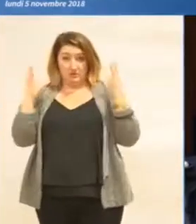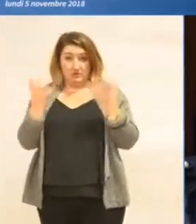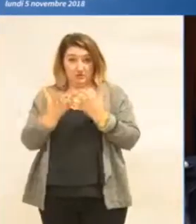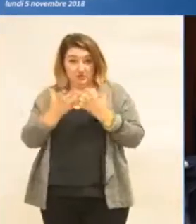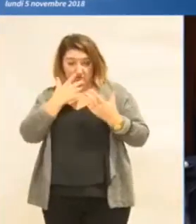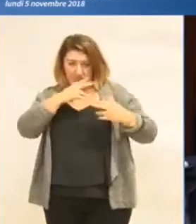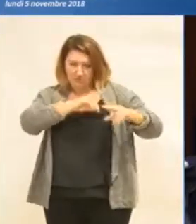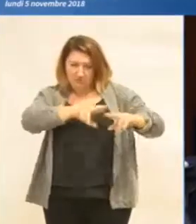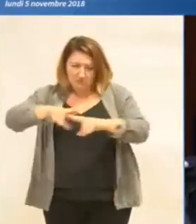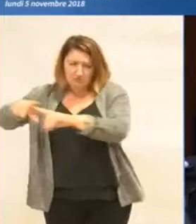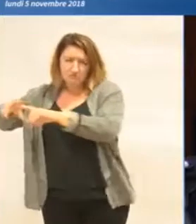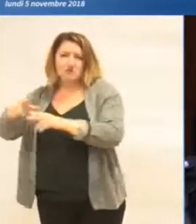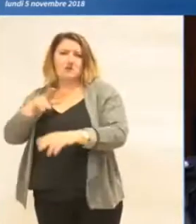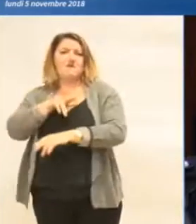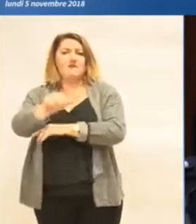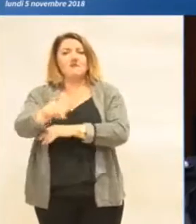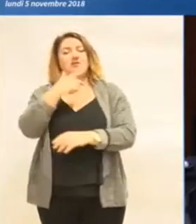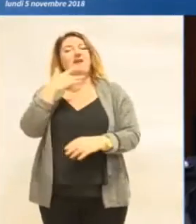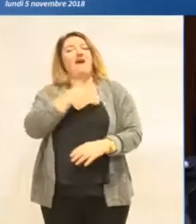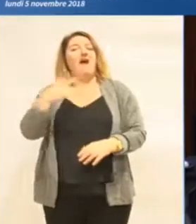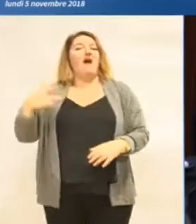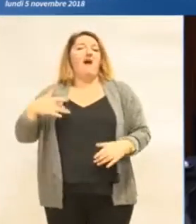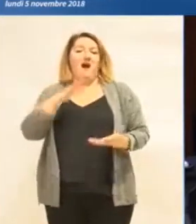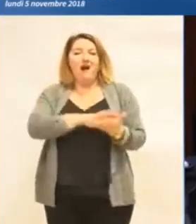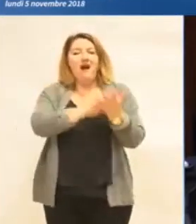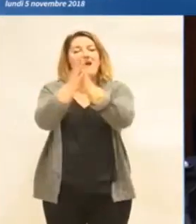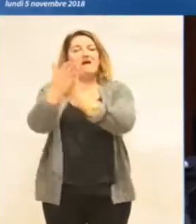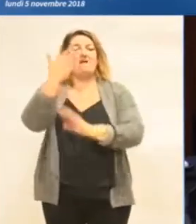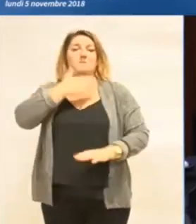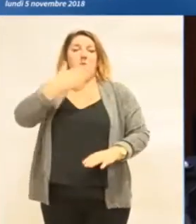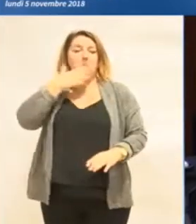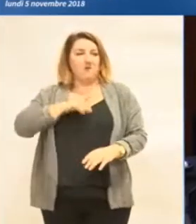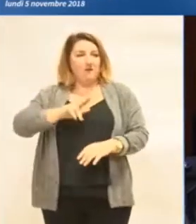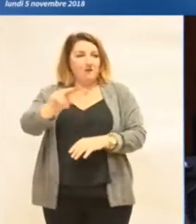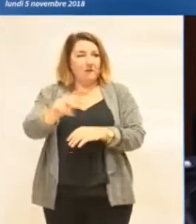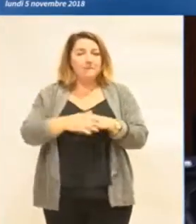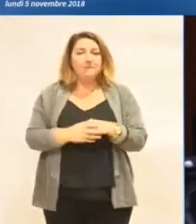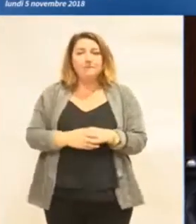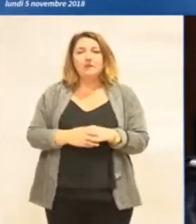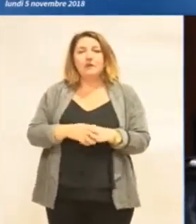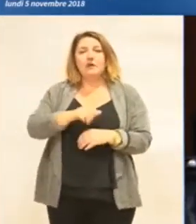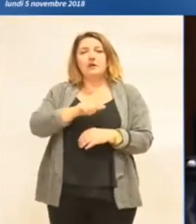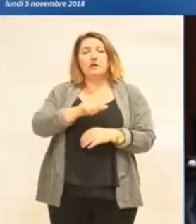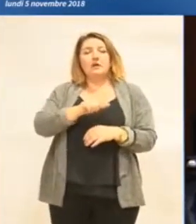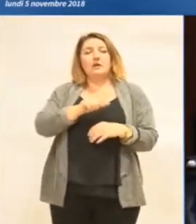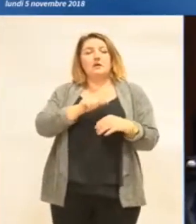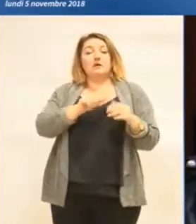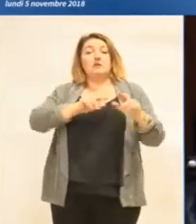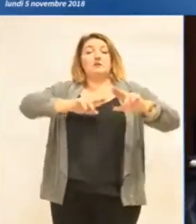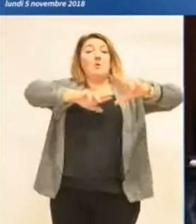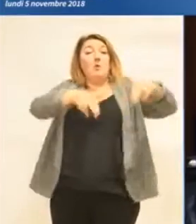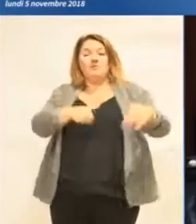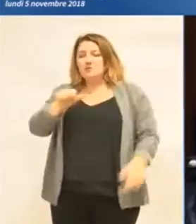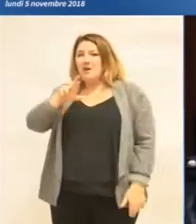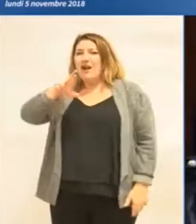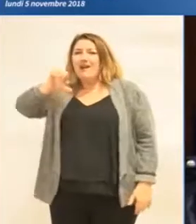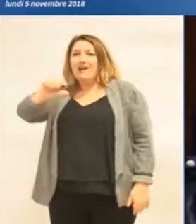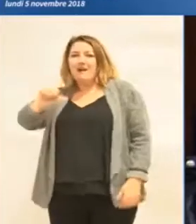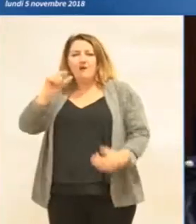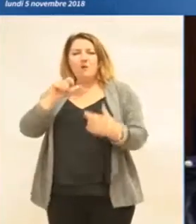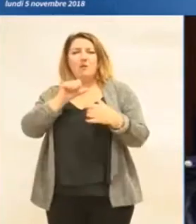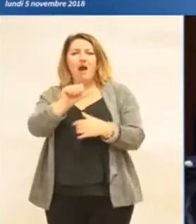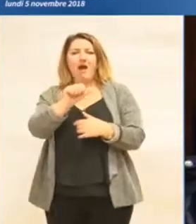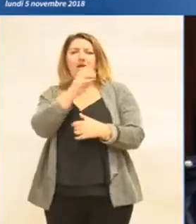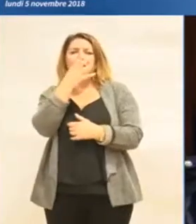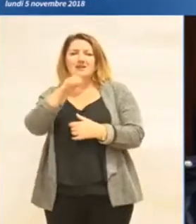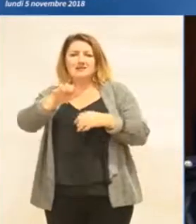écoles. Concernant le groupe Josette Vallier, la convention passée avec l'AREA dans le cadre du réaménagement de